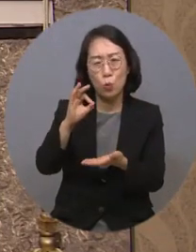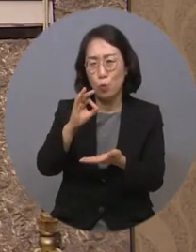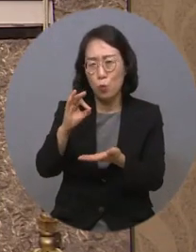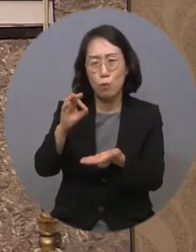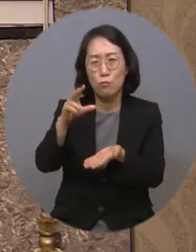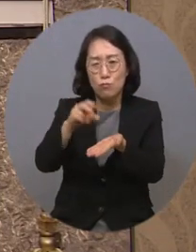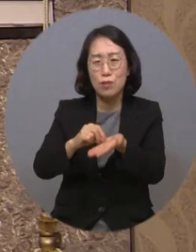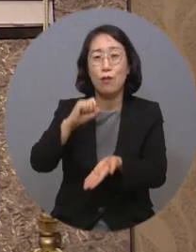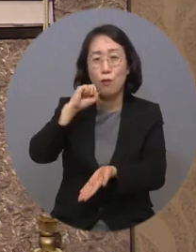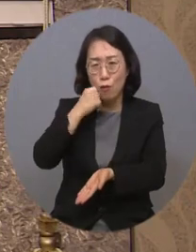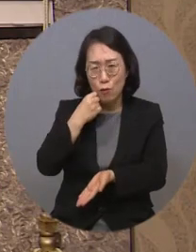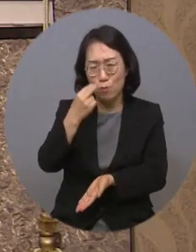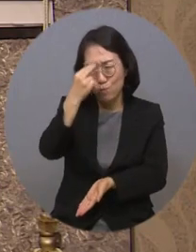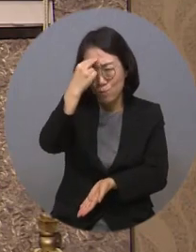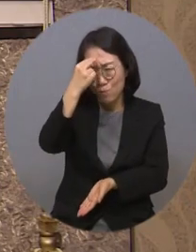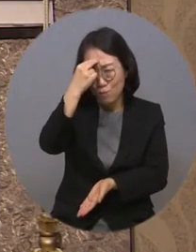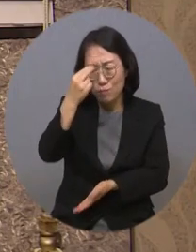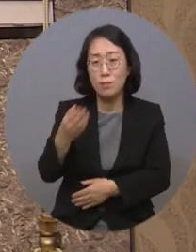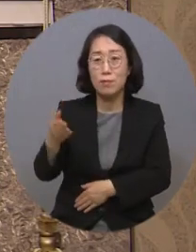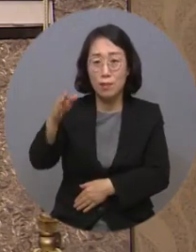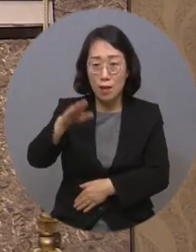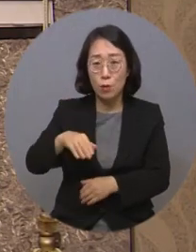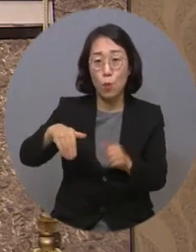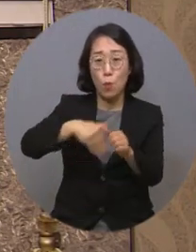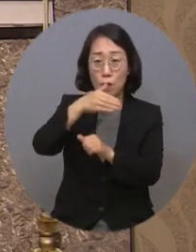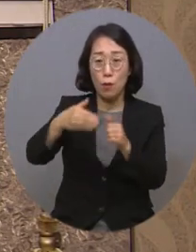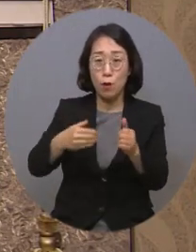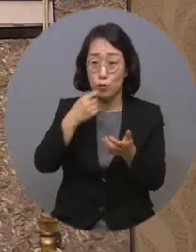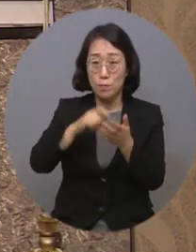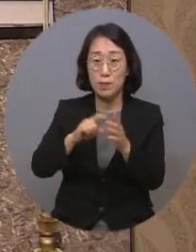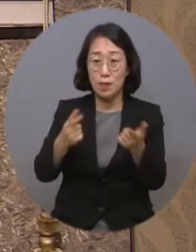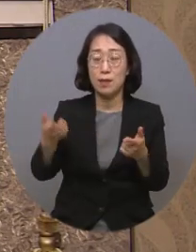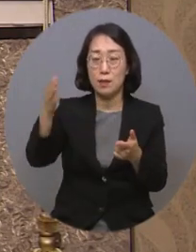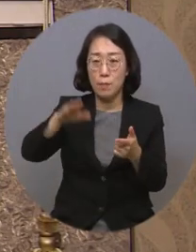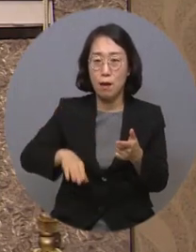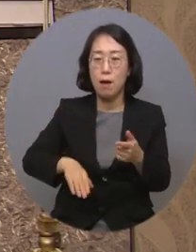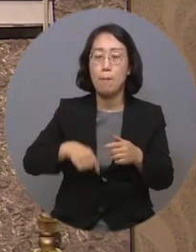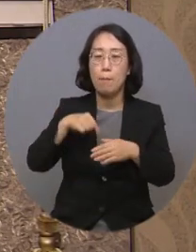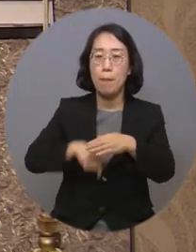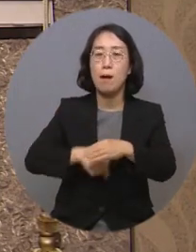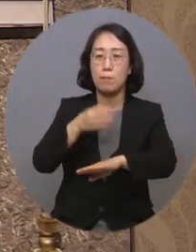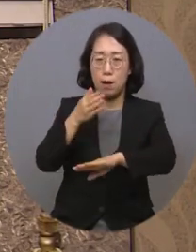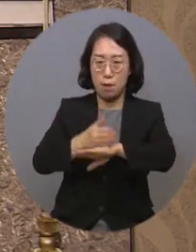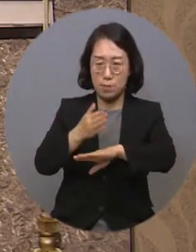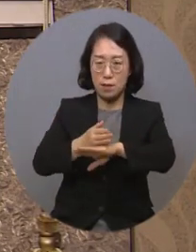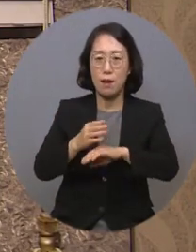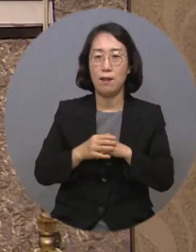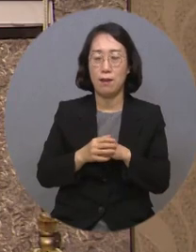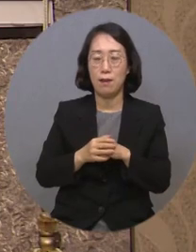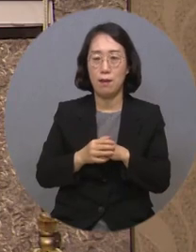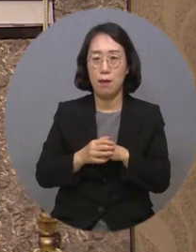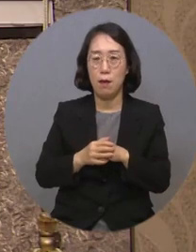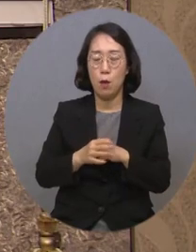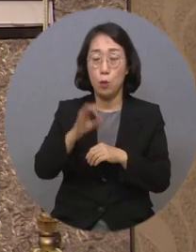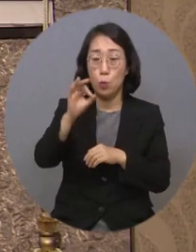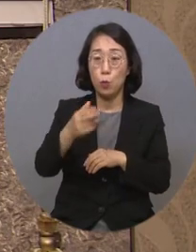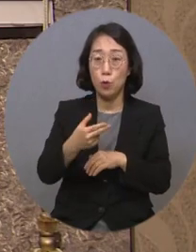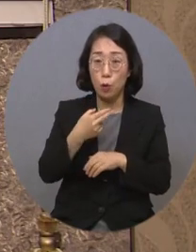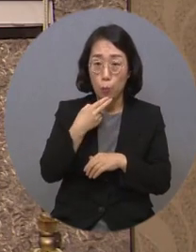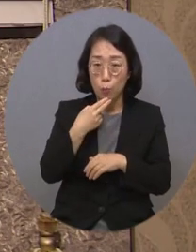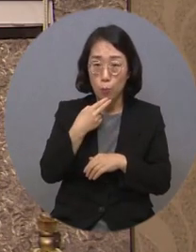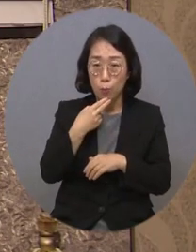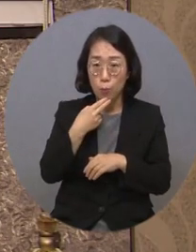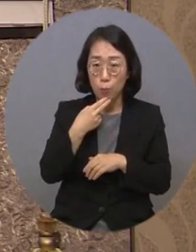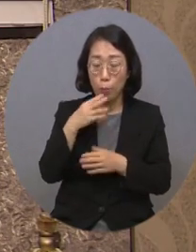살았고, 또 환경적으로도 어려웠지만 네. 저는 감사하게도 한 번도 돈이 없어서 힘들어 본